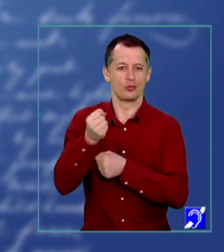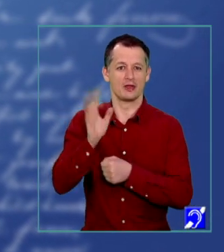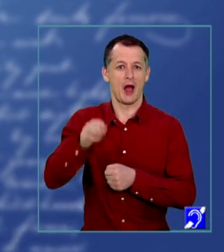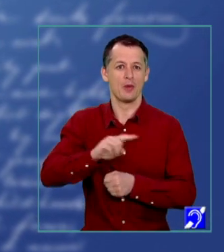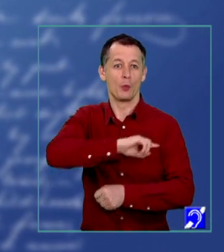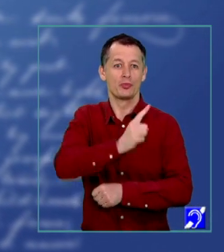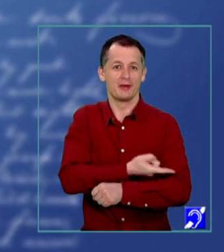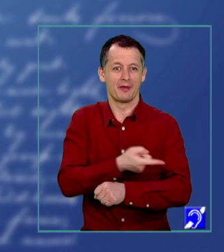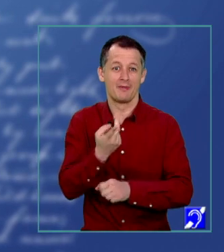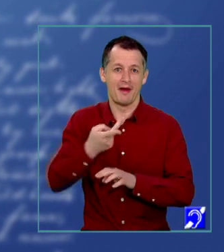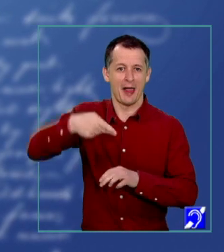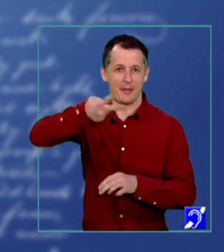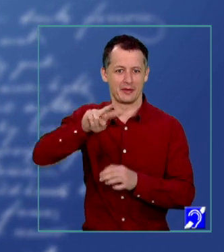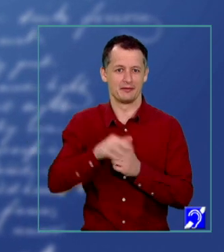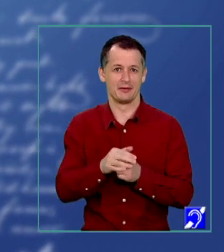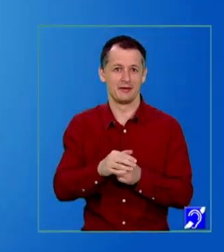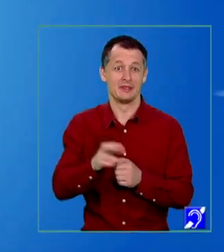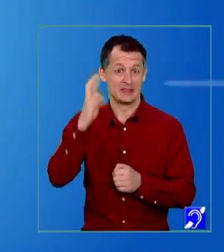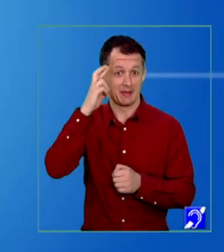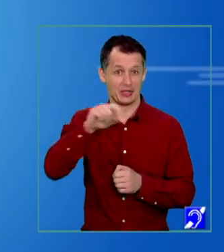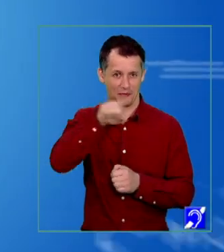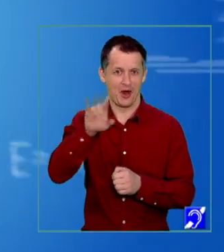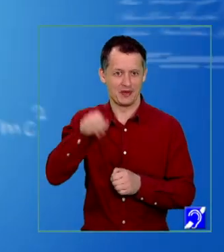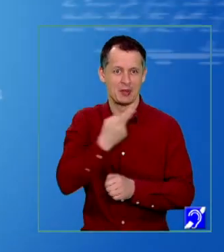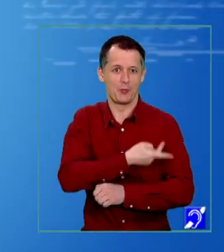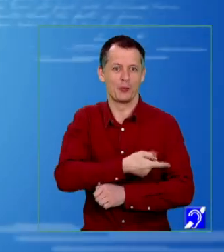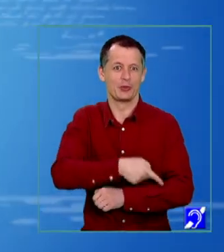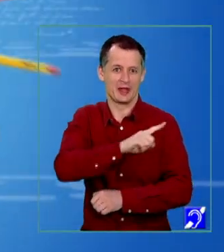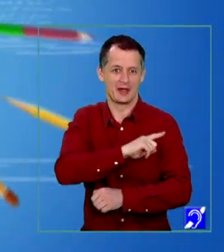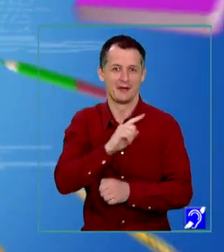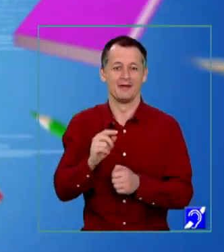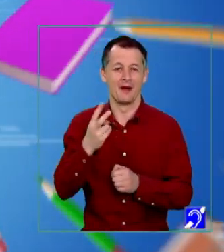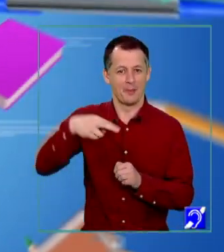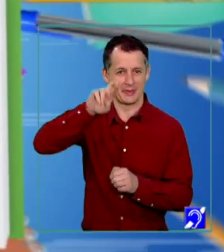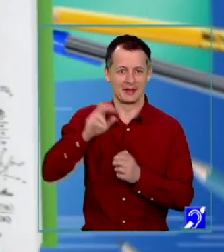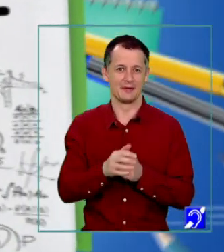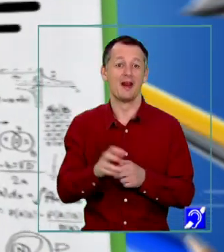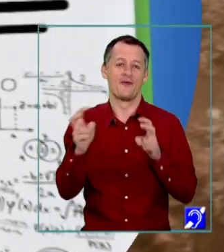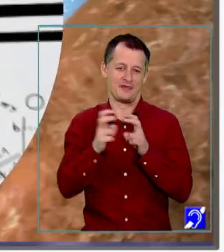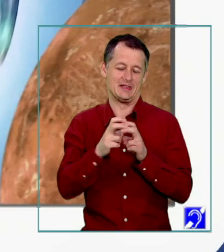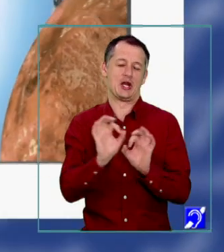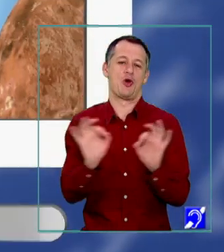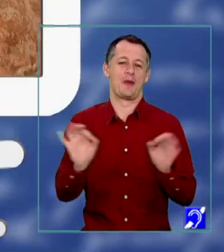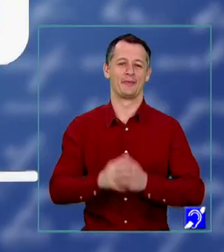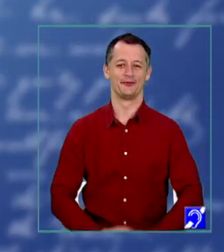pătrat. Sper că și voi aveți putere la pătrat pentru antrenamentul care urmează, la fizică, desigur.